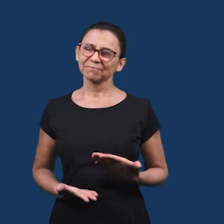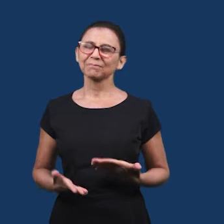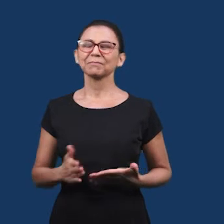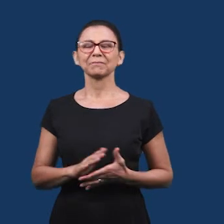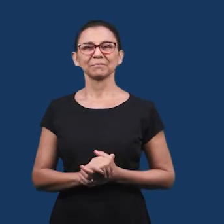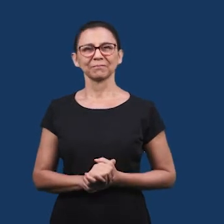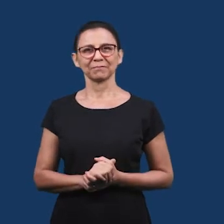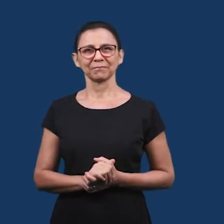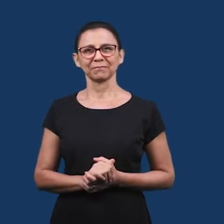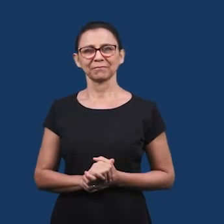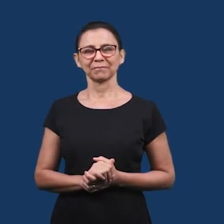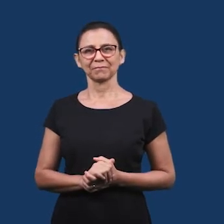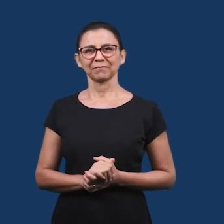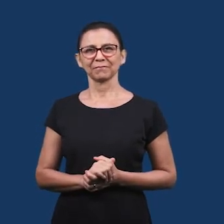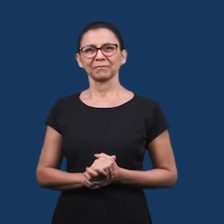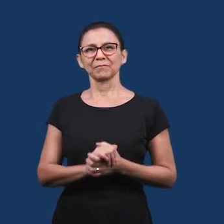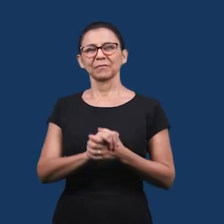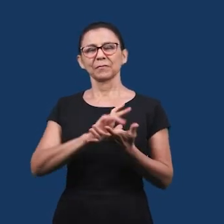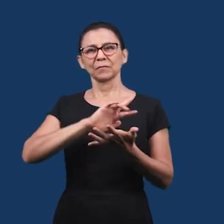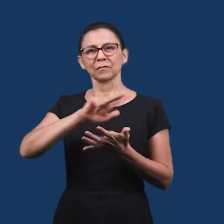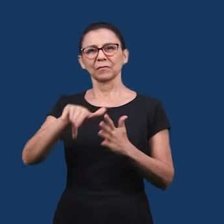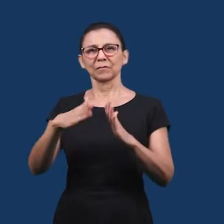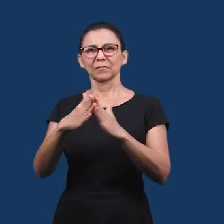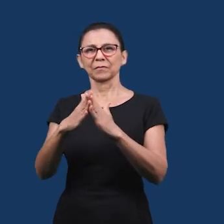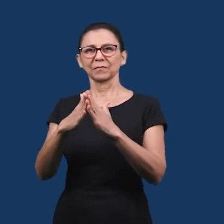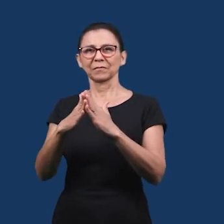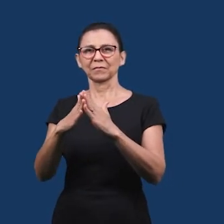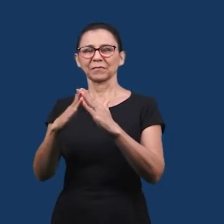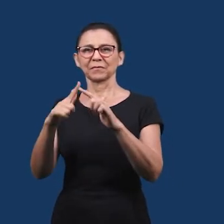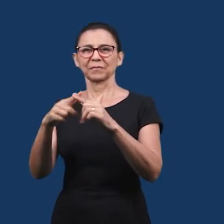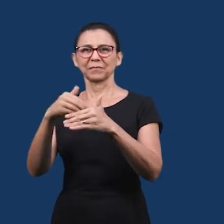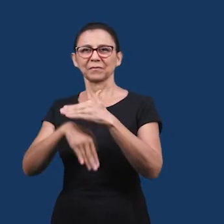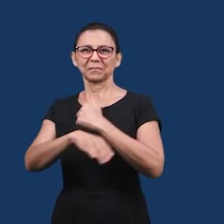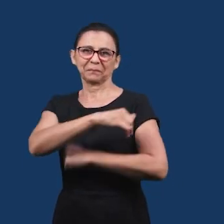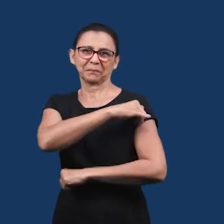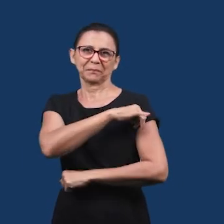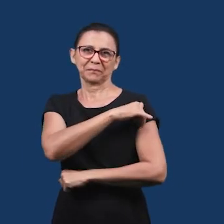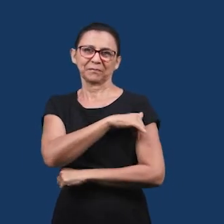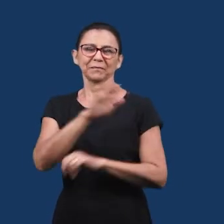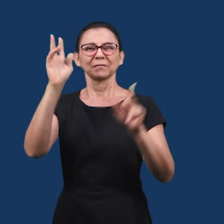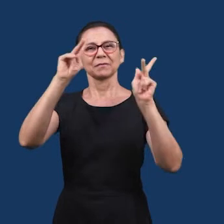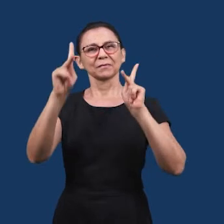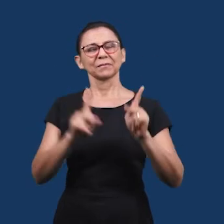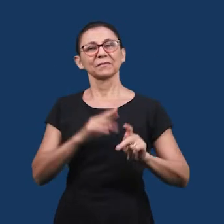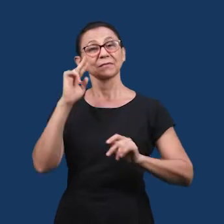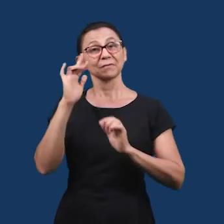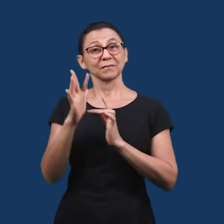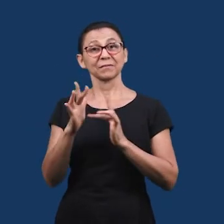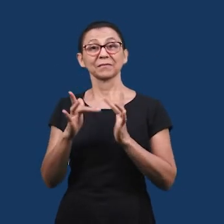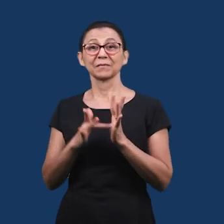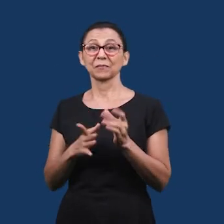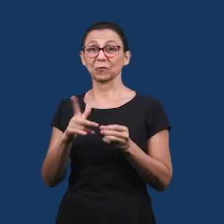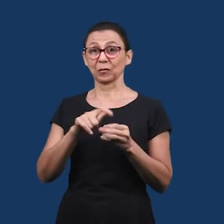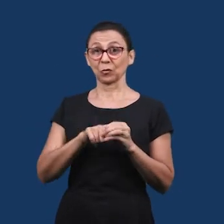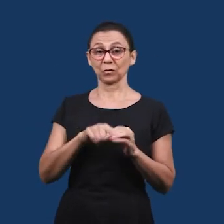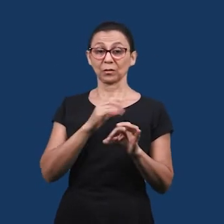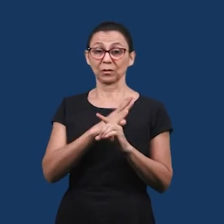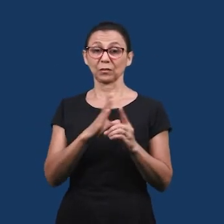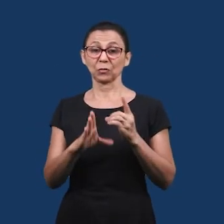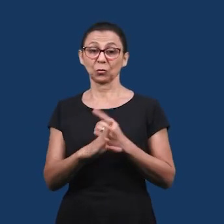Божий. Мы возвращаемся постепенно к богослужениям. И